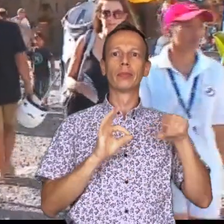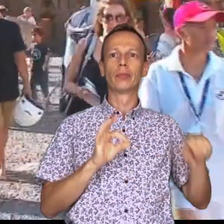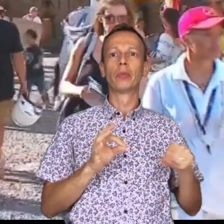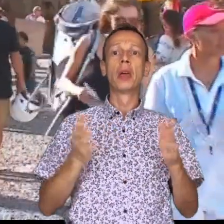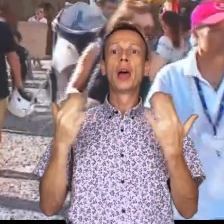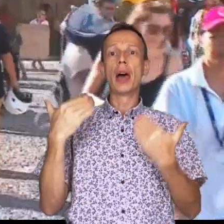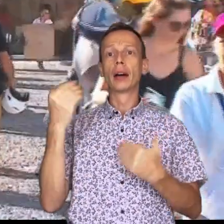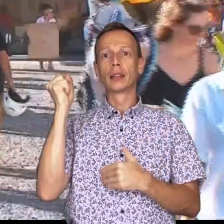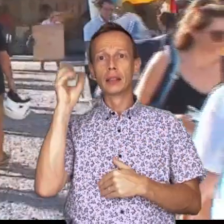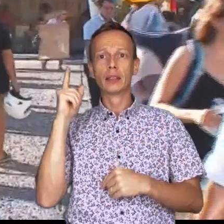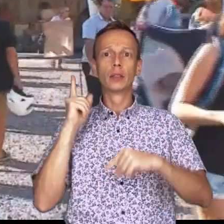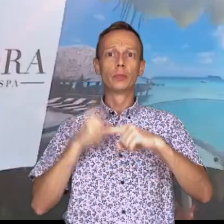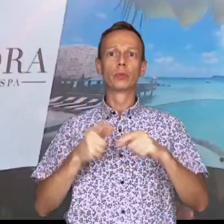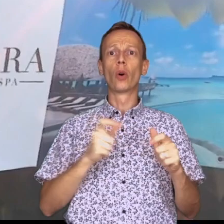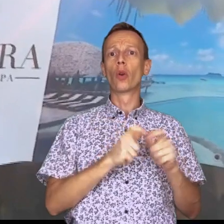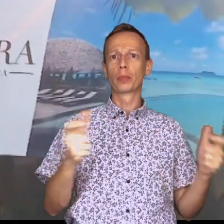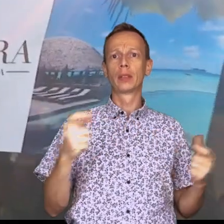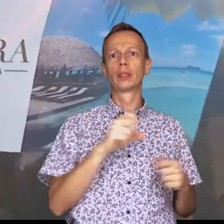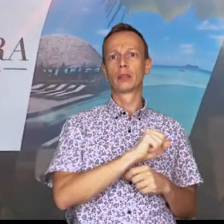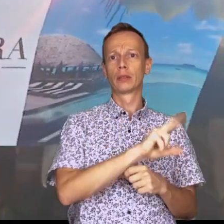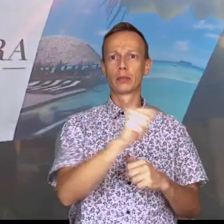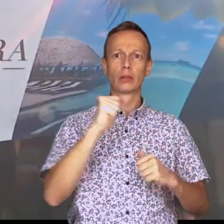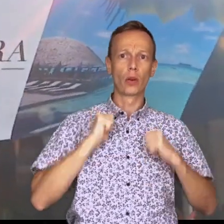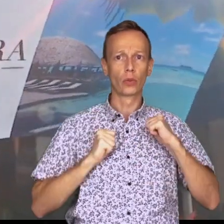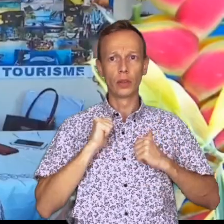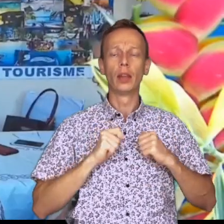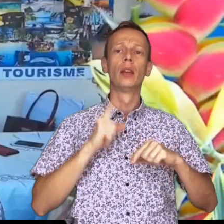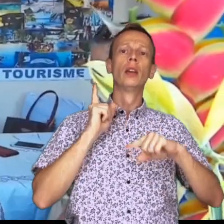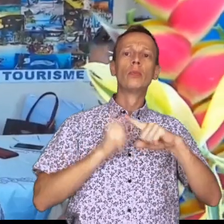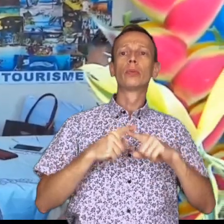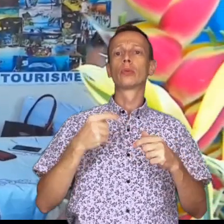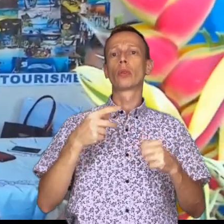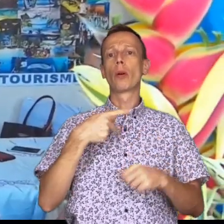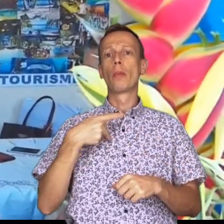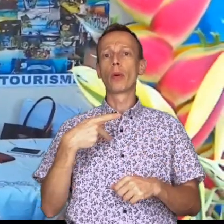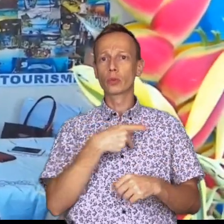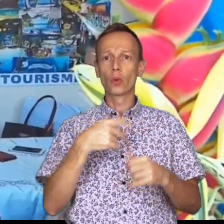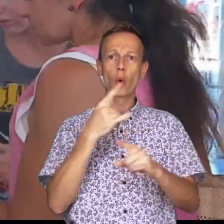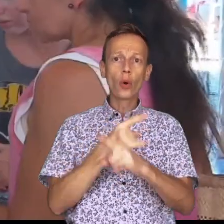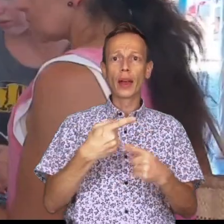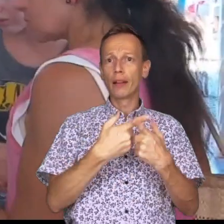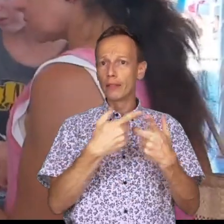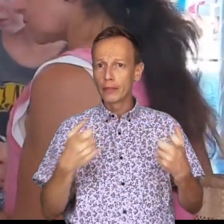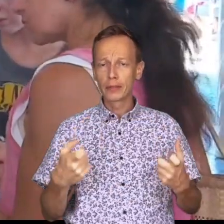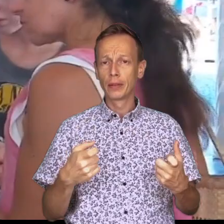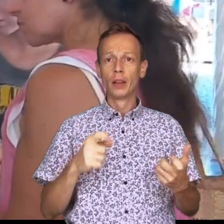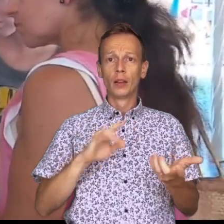différents partenaires que sont Air Tahiti, les entreprises d'excursion et les pensions de famille que l'on a l'habitude de retrouver lors des